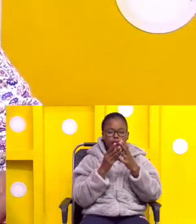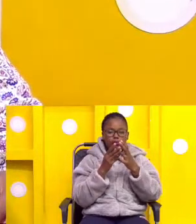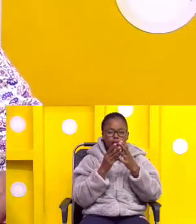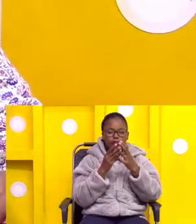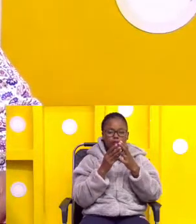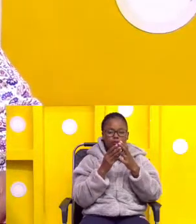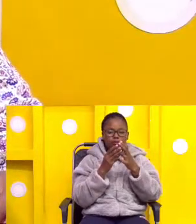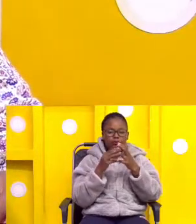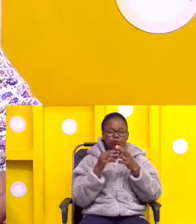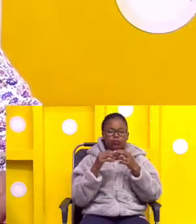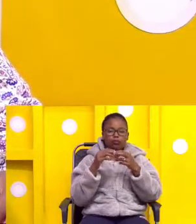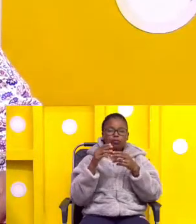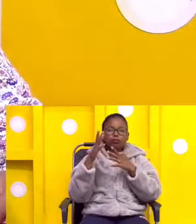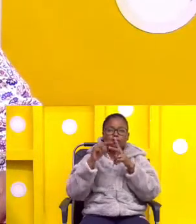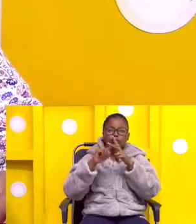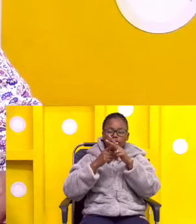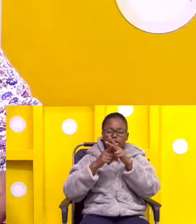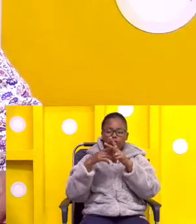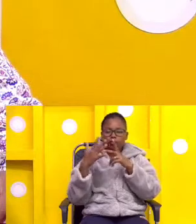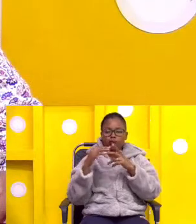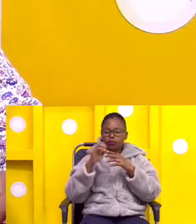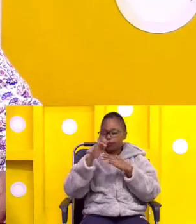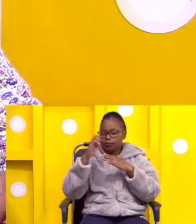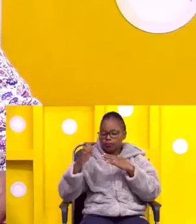Gaida bagirelio dola adhira.